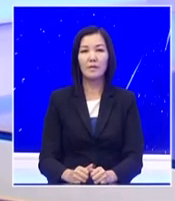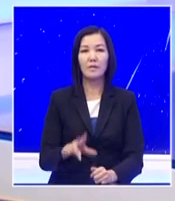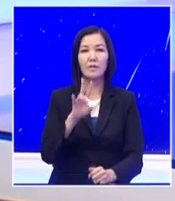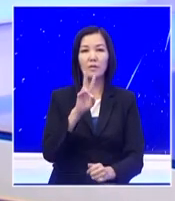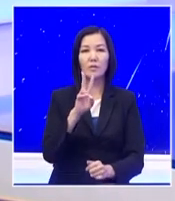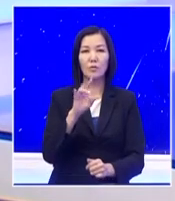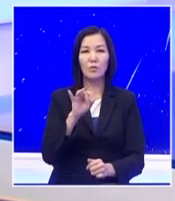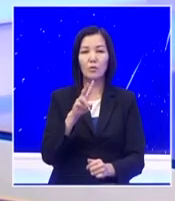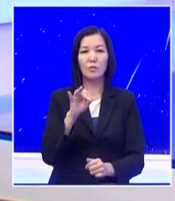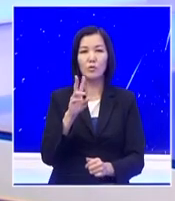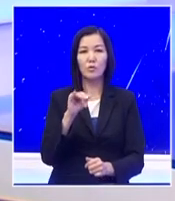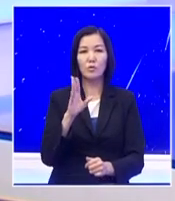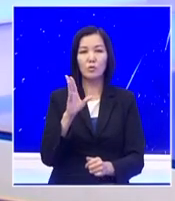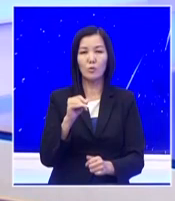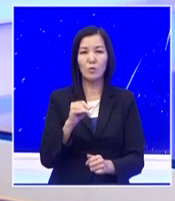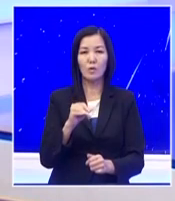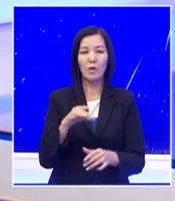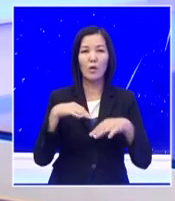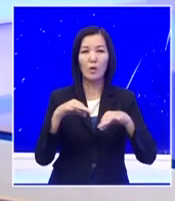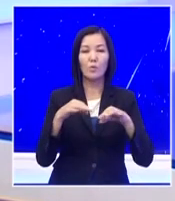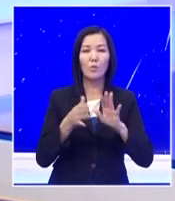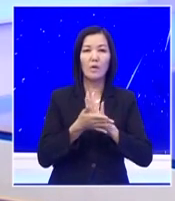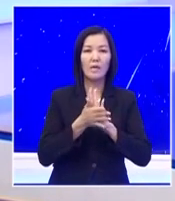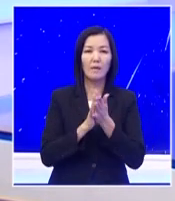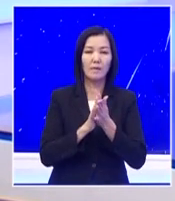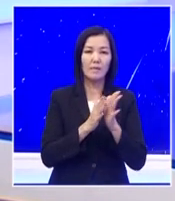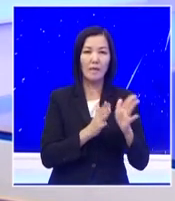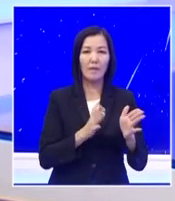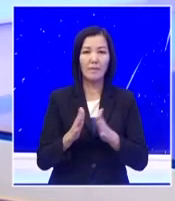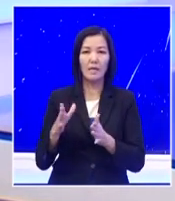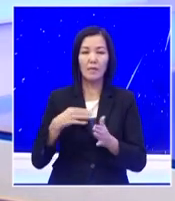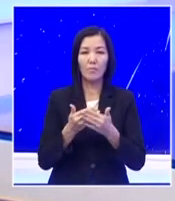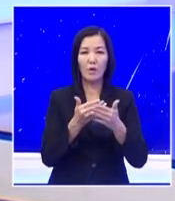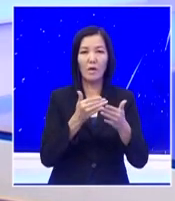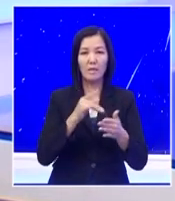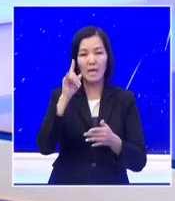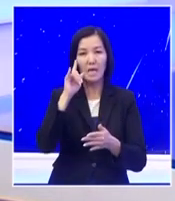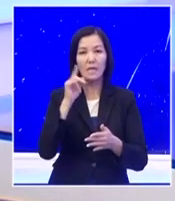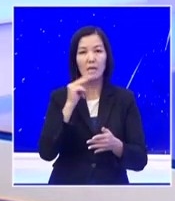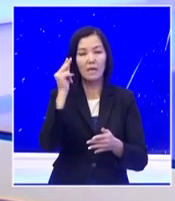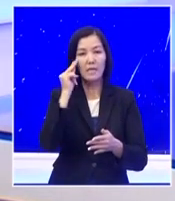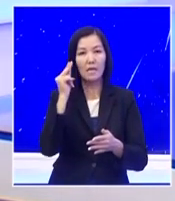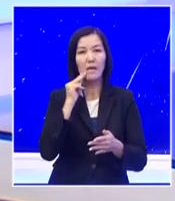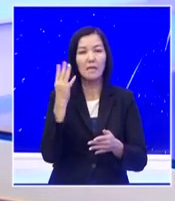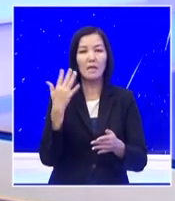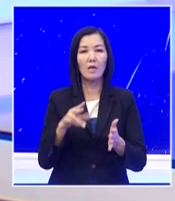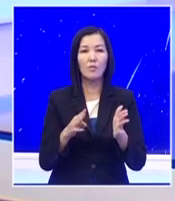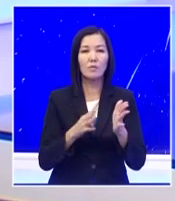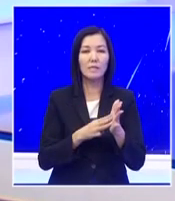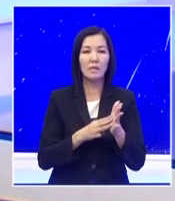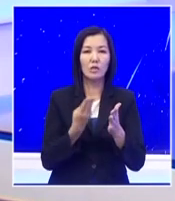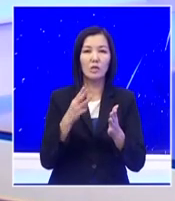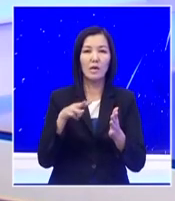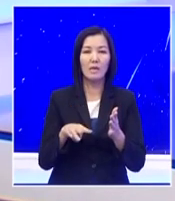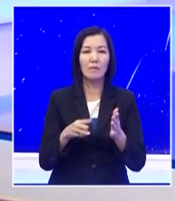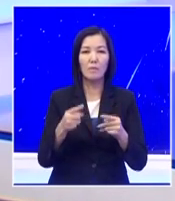Нұрлы жол өткізу пунктіндегі көлік кептелісі қалпына келтірілді. Бұған дейін Қазақстан Қытайға шығар жолда 58 шақырымға созылған